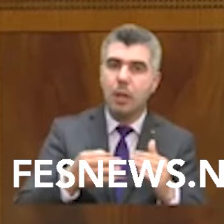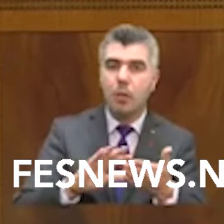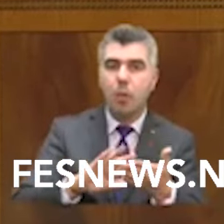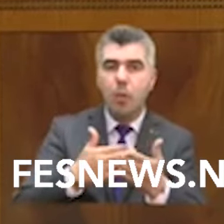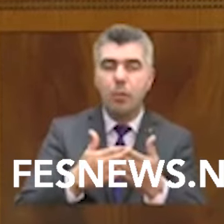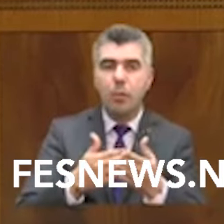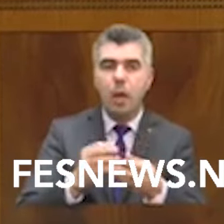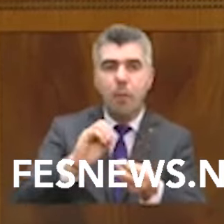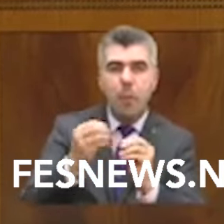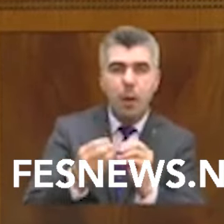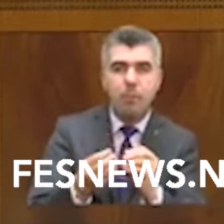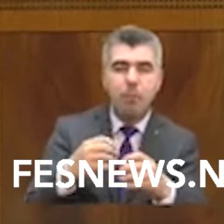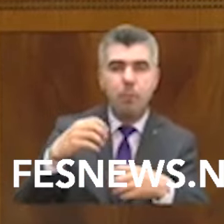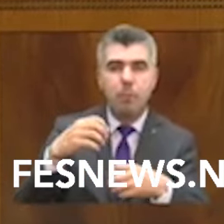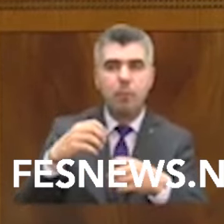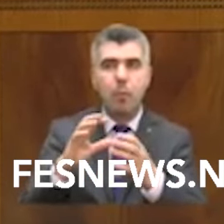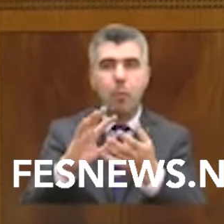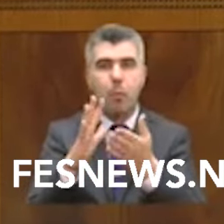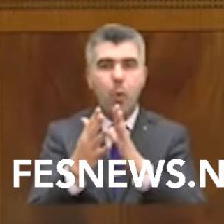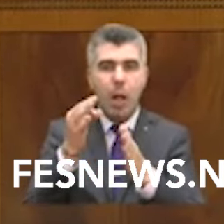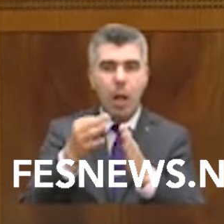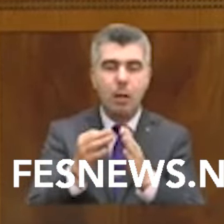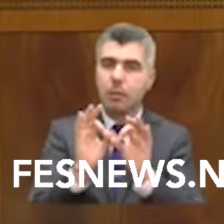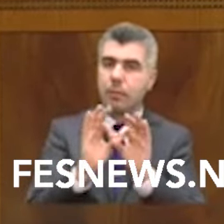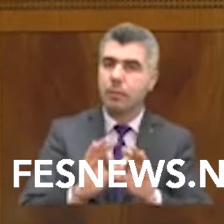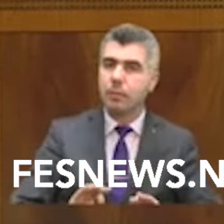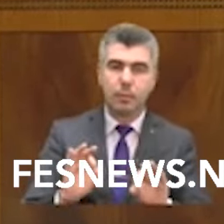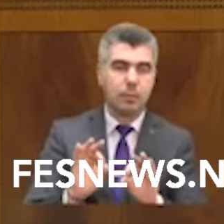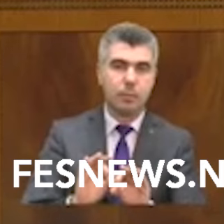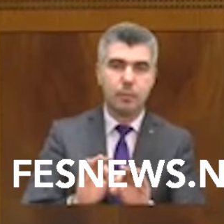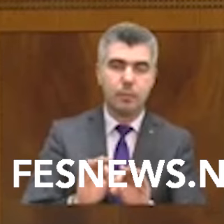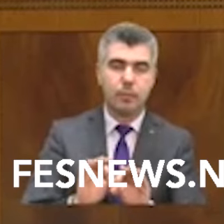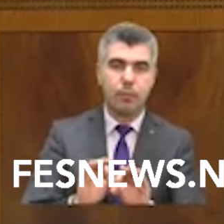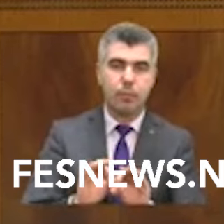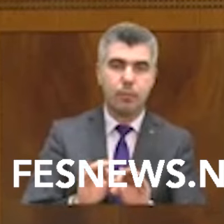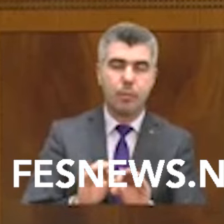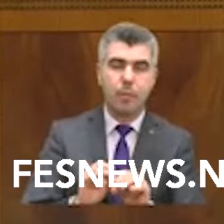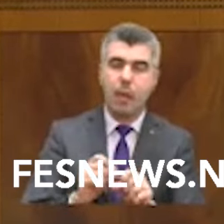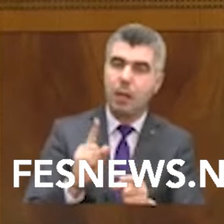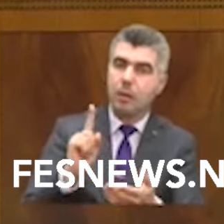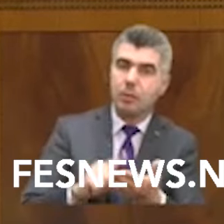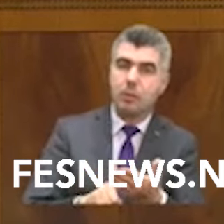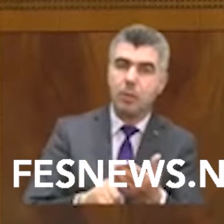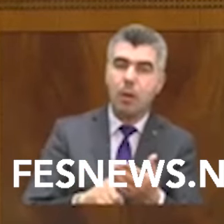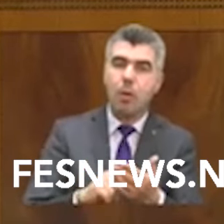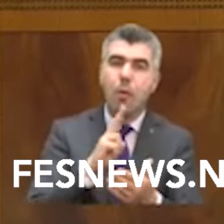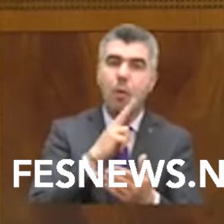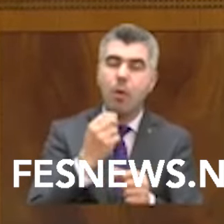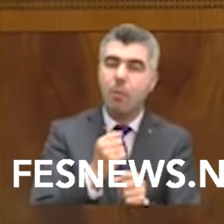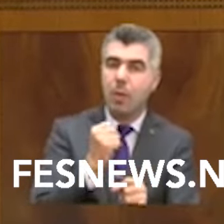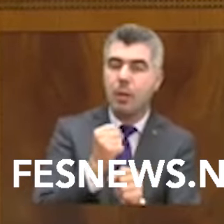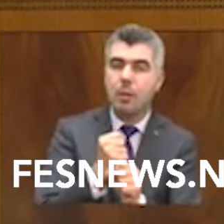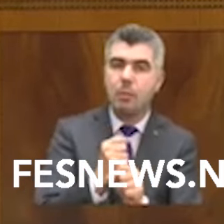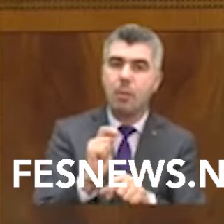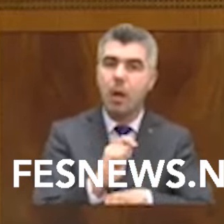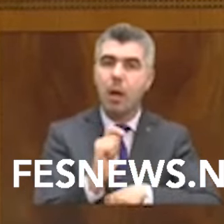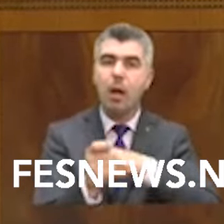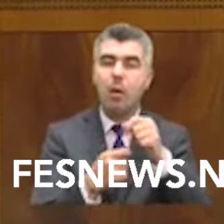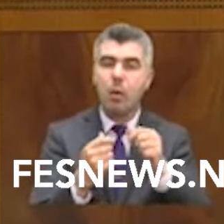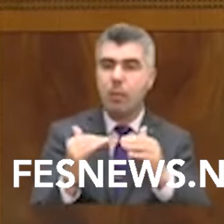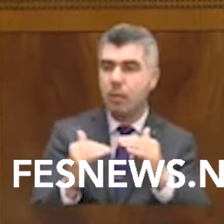من التقلبات المناخيه. ولذلك الحكومه اشتغلت على النهوض بالمجالات القروية من خلال حد